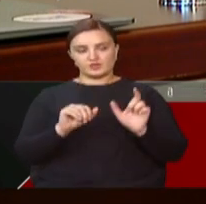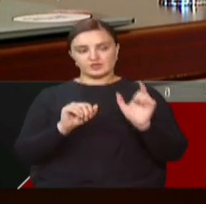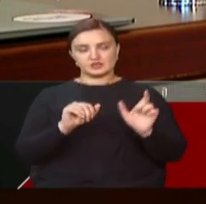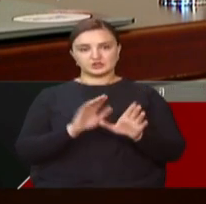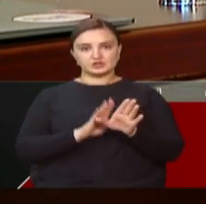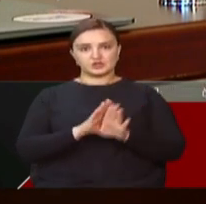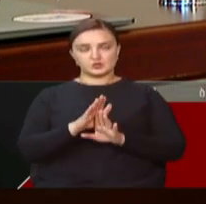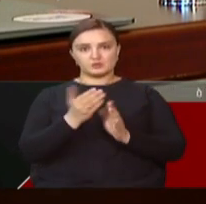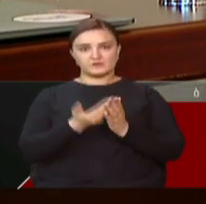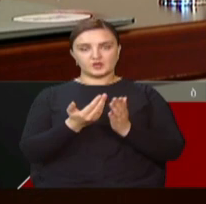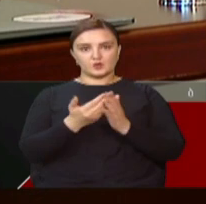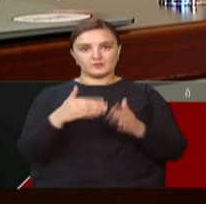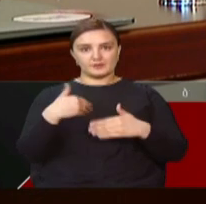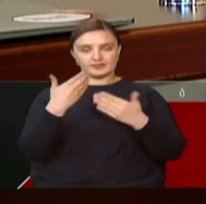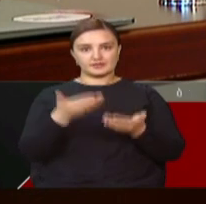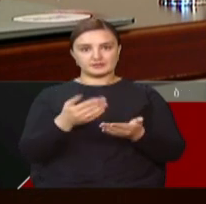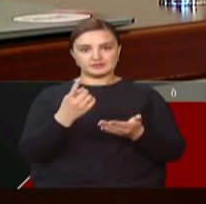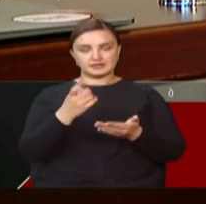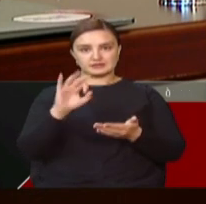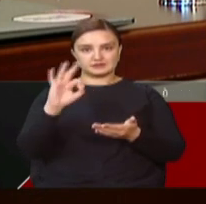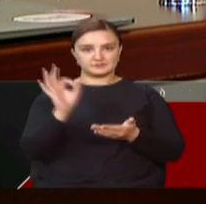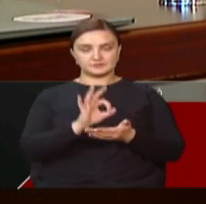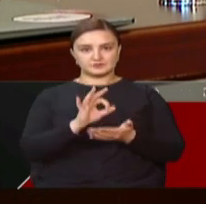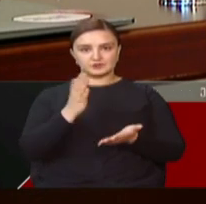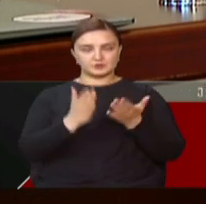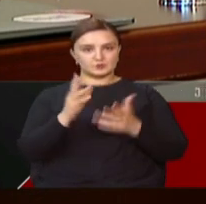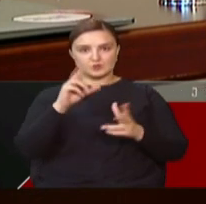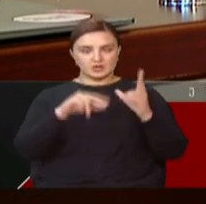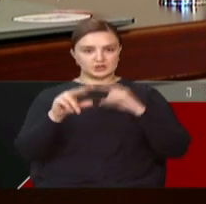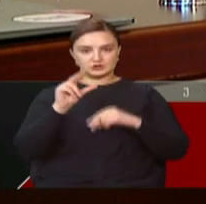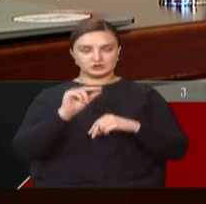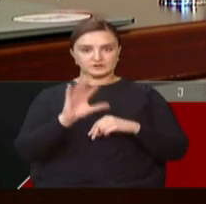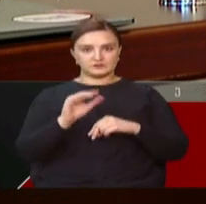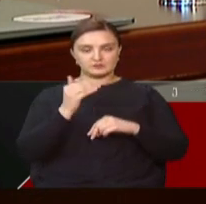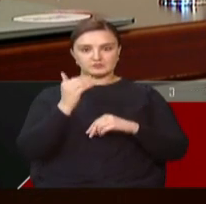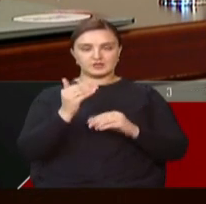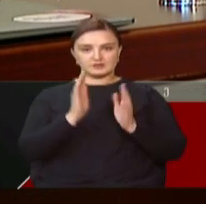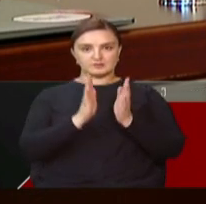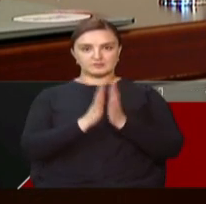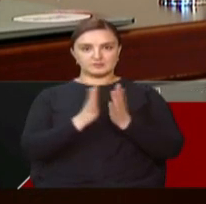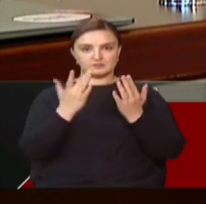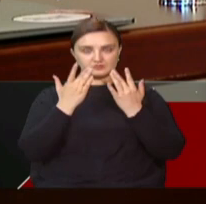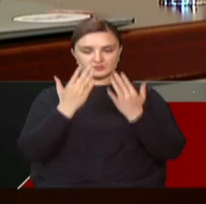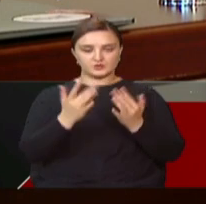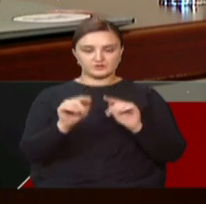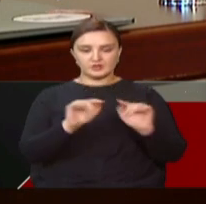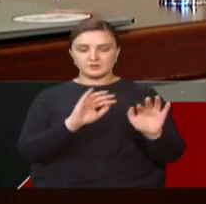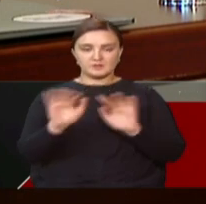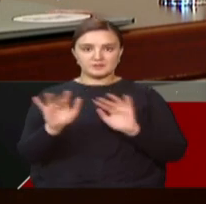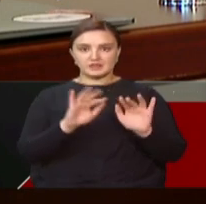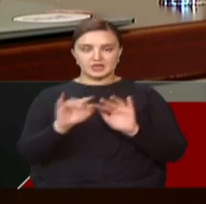შესრულებული რეკომენდაციების თითქმის 100%, თუ არ ჩავთვლით იმას, რაც მათივე მოთხოვნით, ანუ რაღაც მიმდინარეობის პროცესში